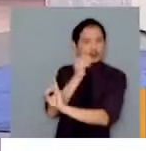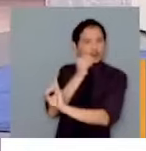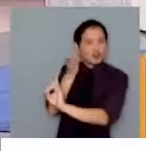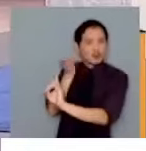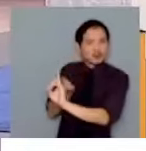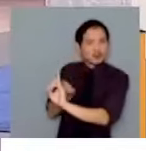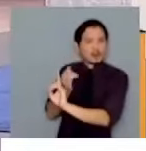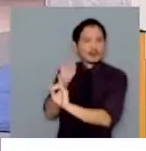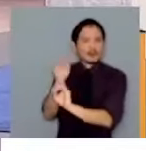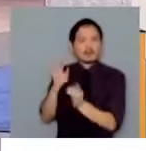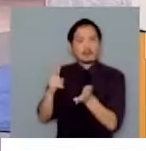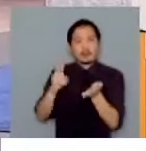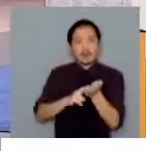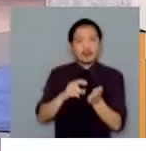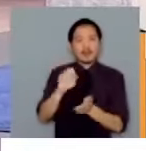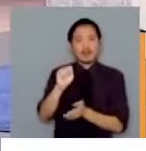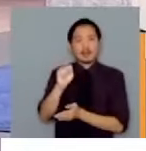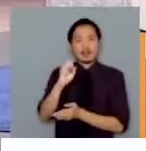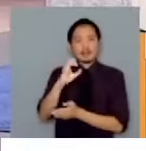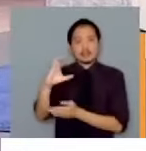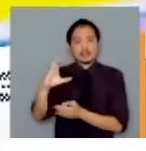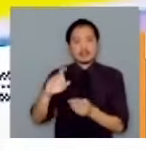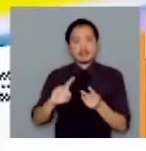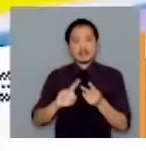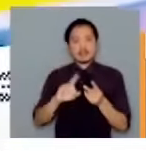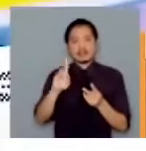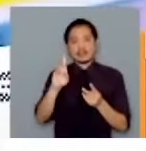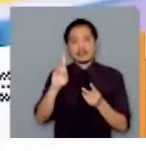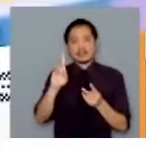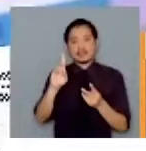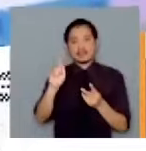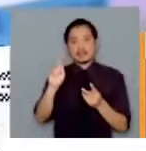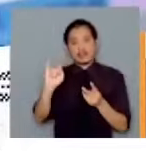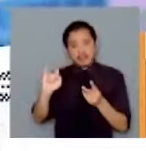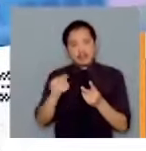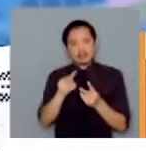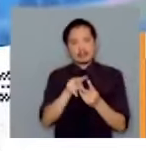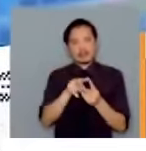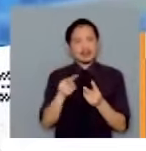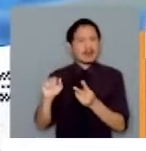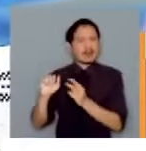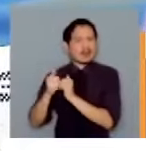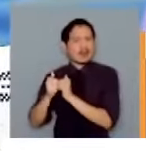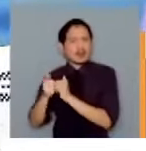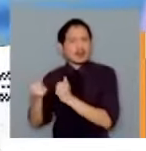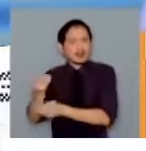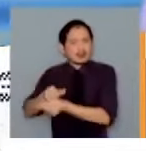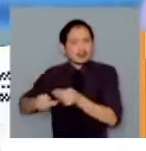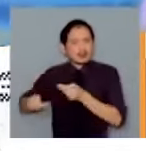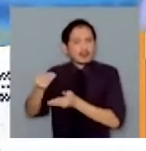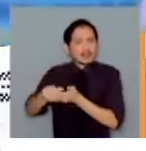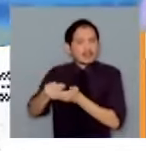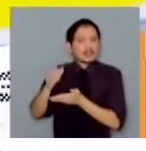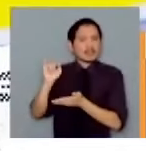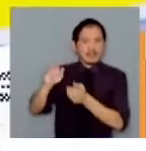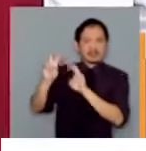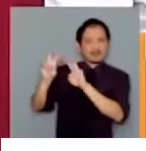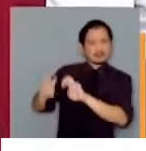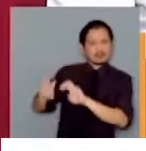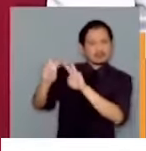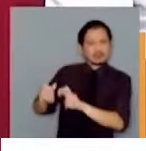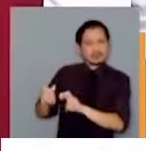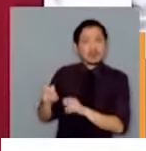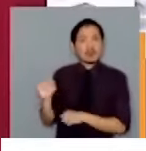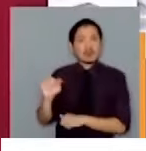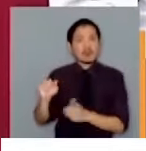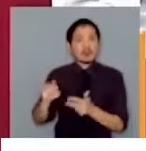or DTI. Mm-hmm. Tapos pangatlo, paano nila pinapaikot yung pera na yon, no? And lastly, kailangan bisitahin mo rin yung office nila kung